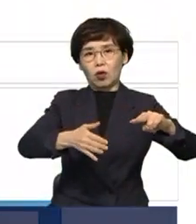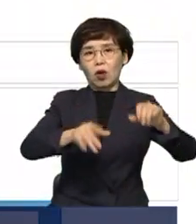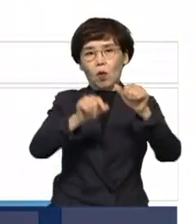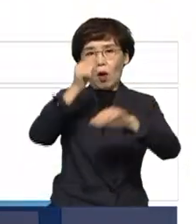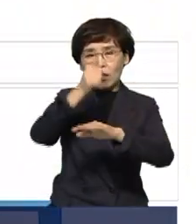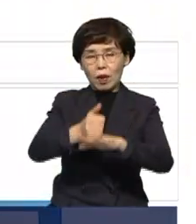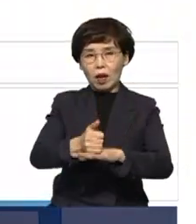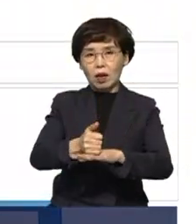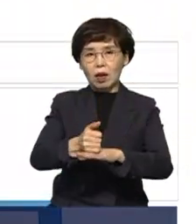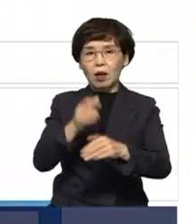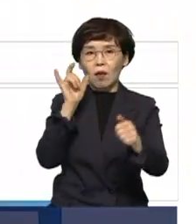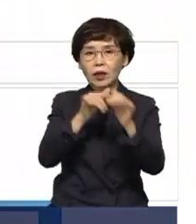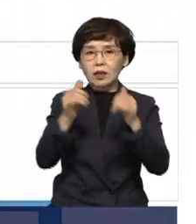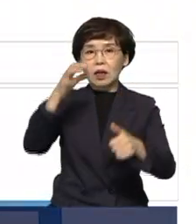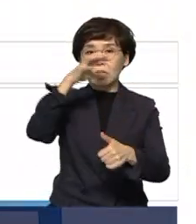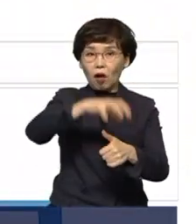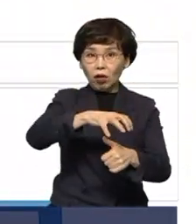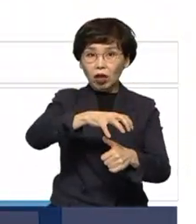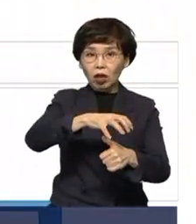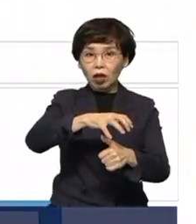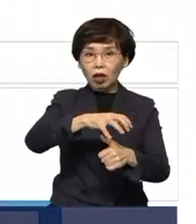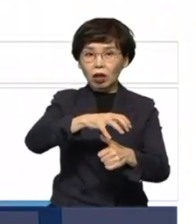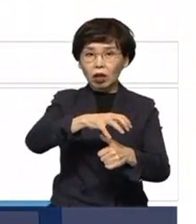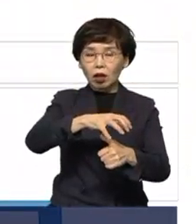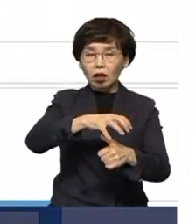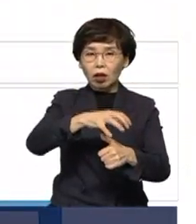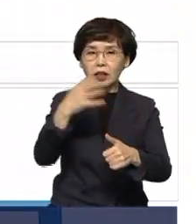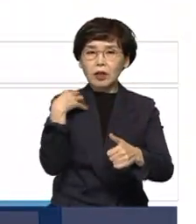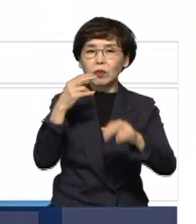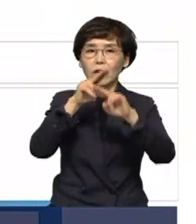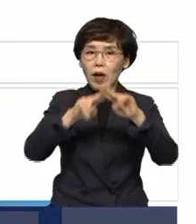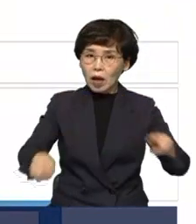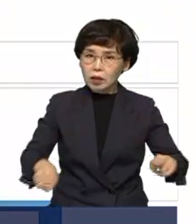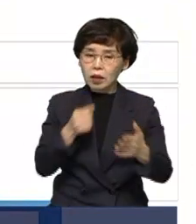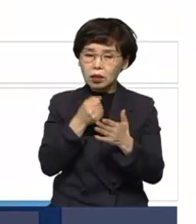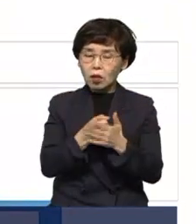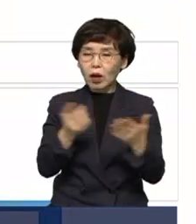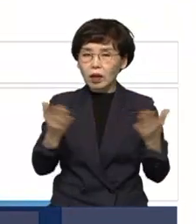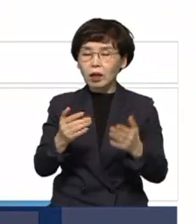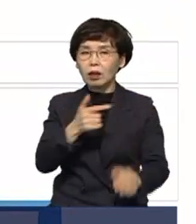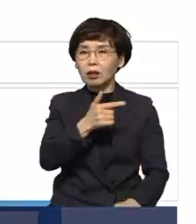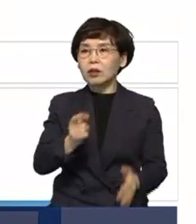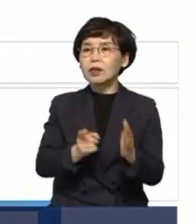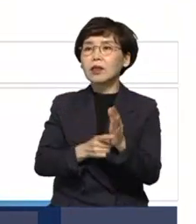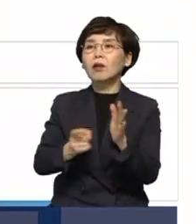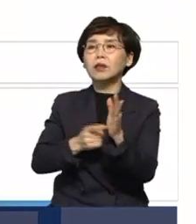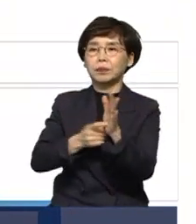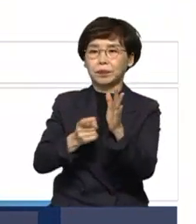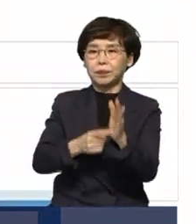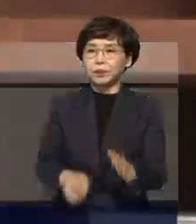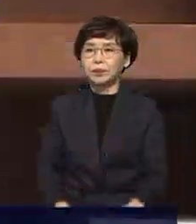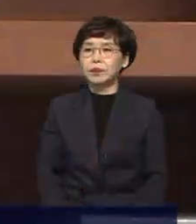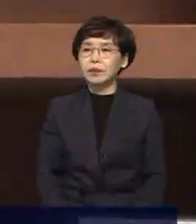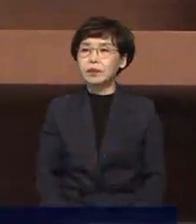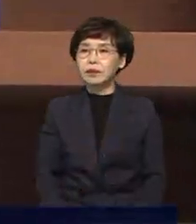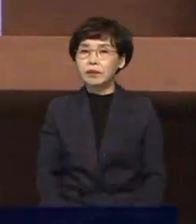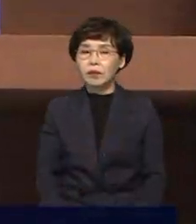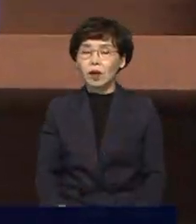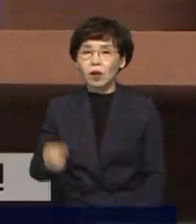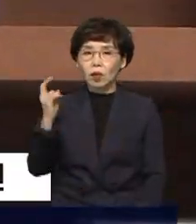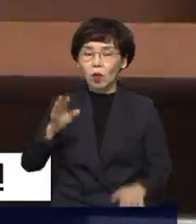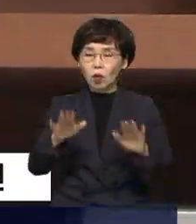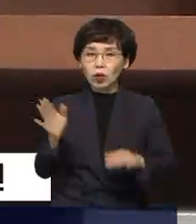격리 의무를 완전히 해제한다고 일정을 정하는 것은 상당히 성급한 접근입니다.